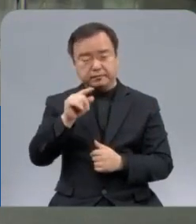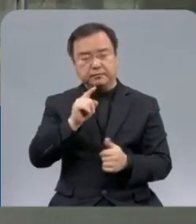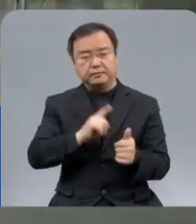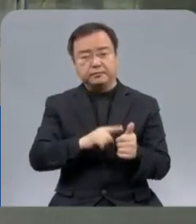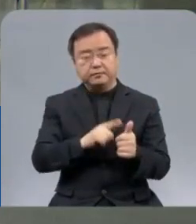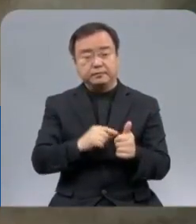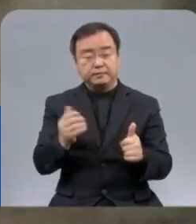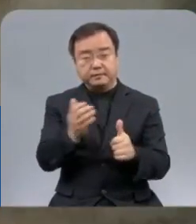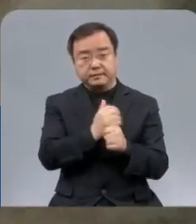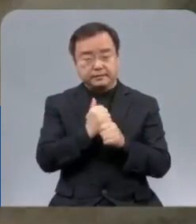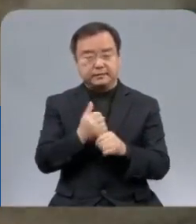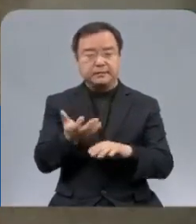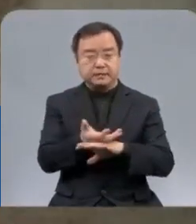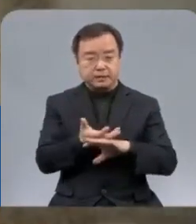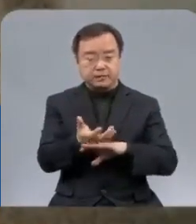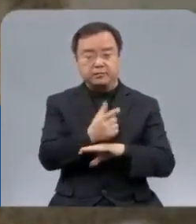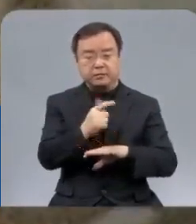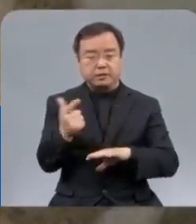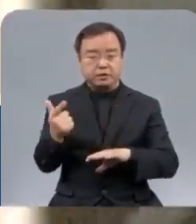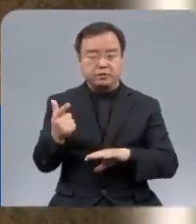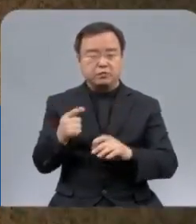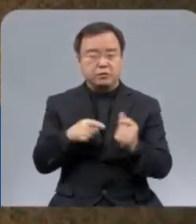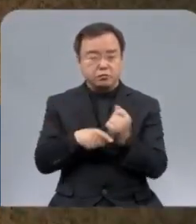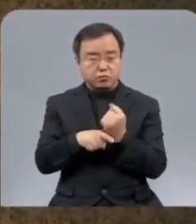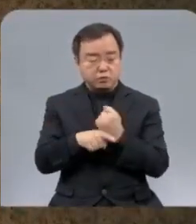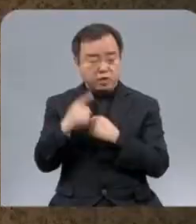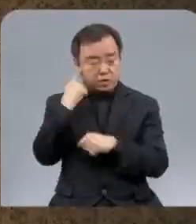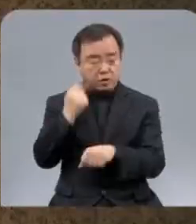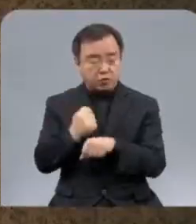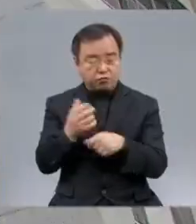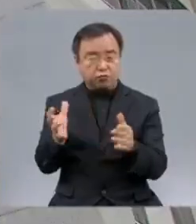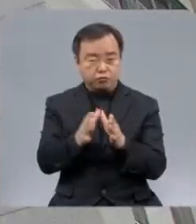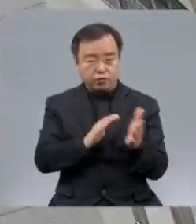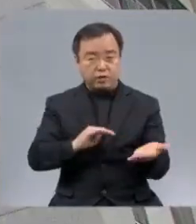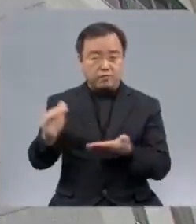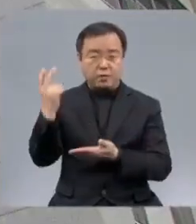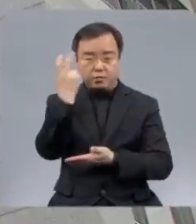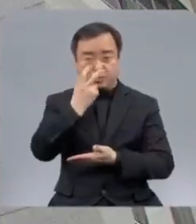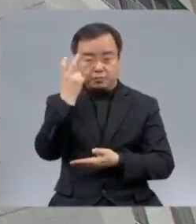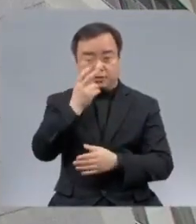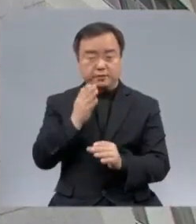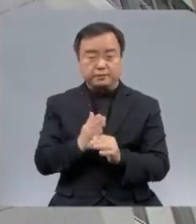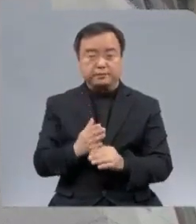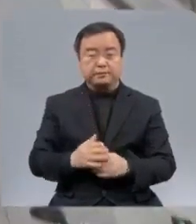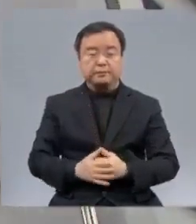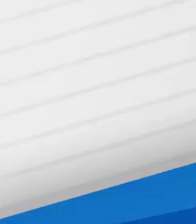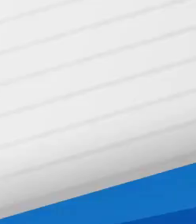A씨의 채모 등을 국립과학수사연구원에 보내 정밀 감정을 의뢰했습니다.